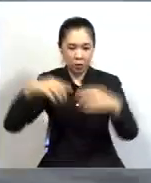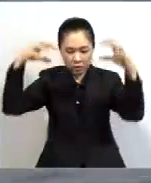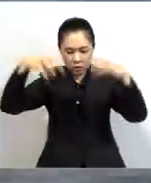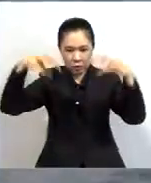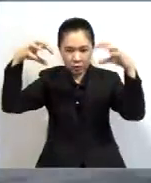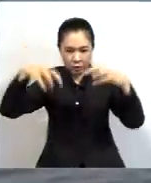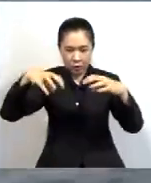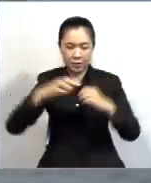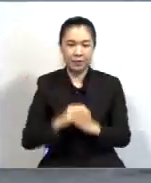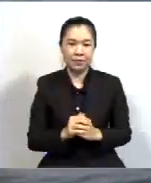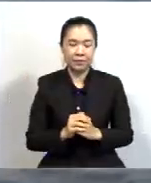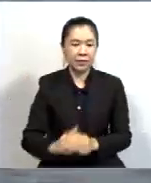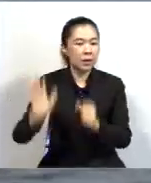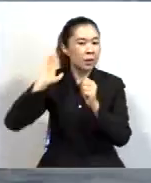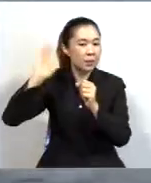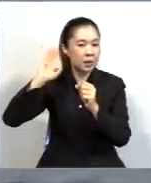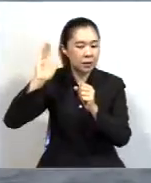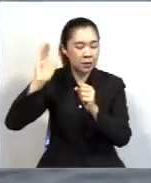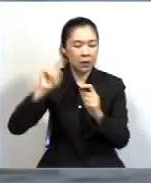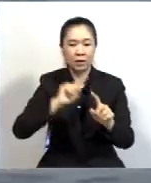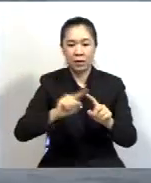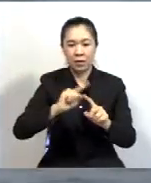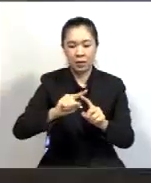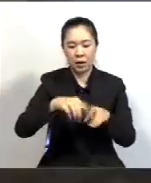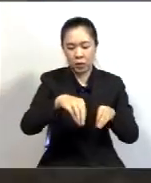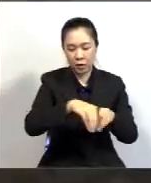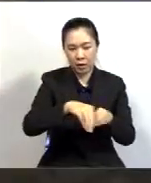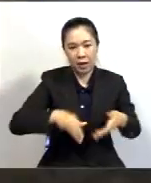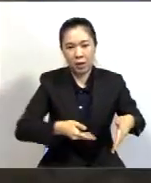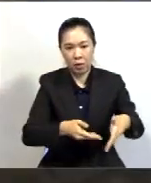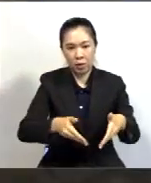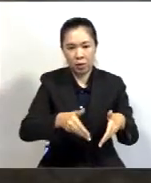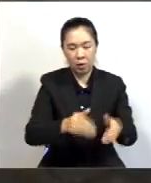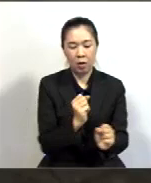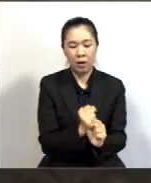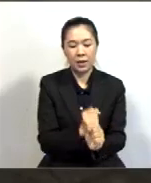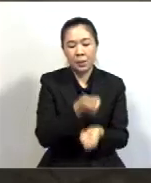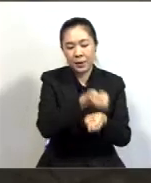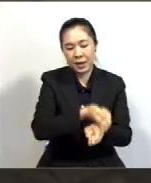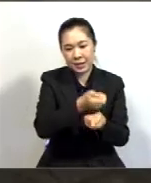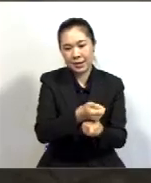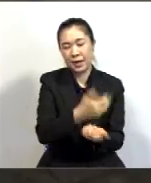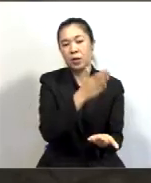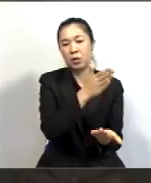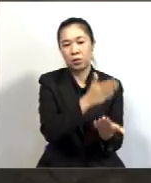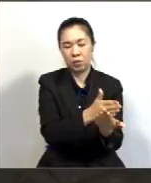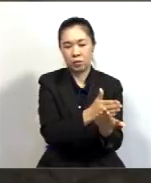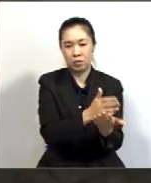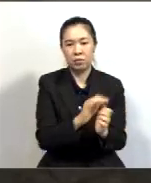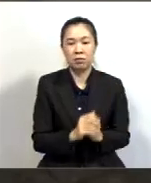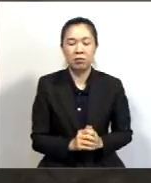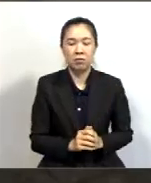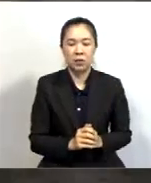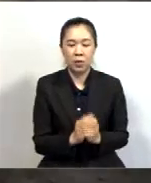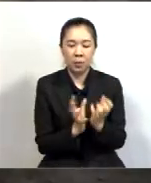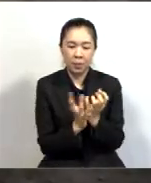นครับพร้อมเร่งประชาสัมพันธ์ให้พื้นที่ที่ติดคลองชลประทานงดทำการเกษตรโดยเฉพาะพืชที่ใช้น้ำมากเนื่องจ